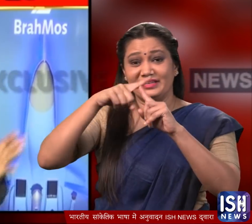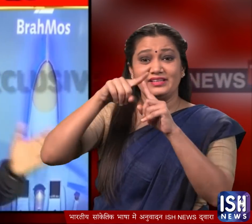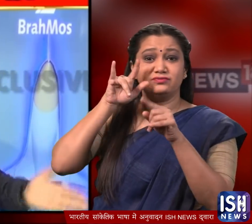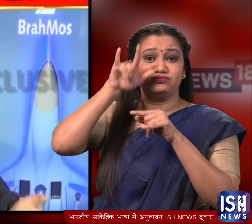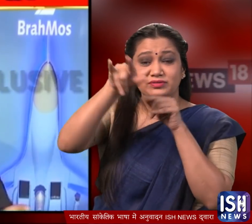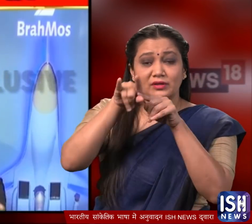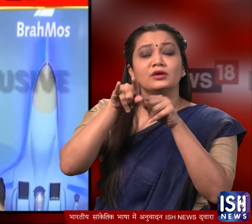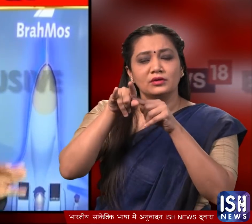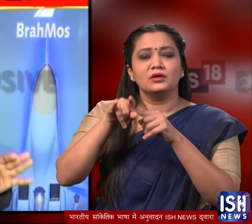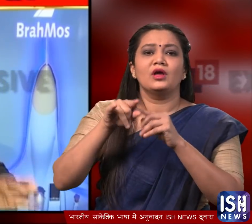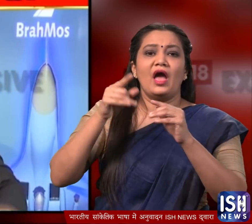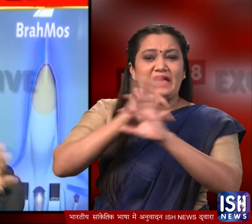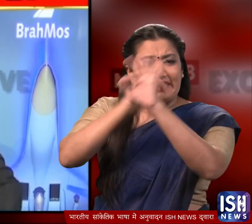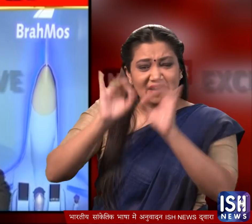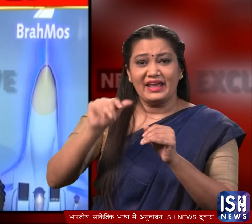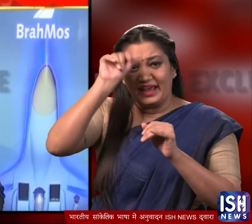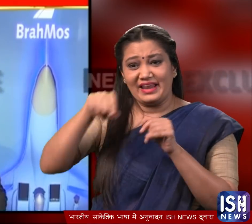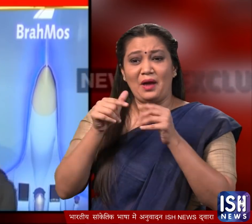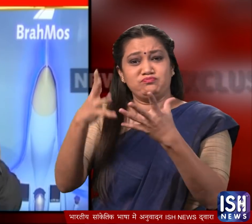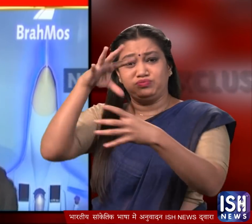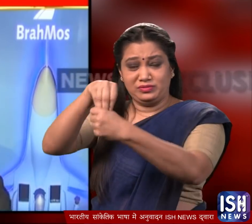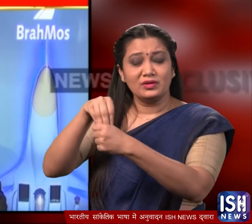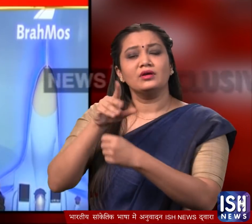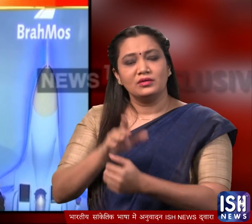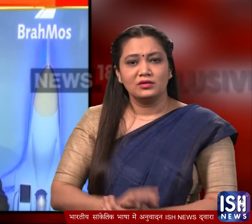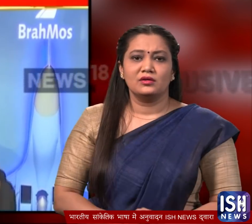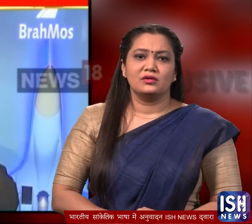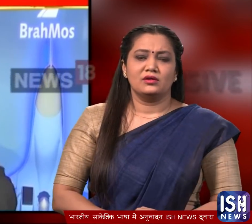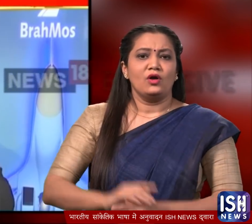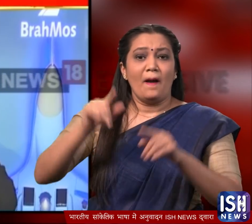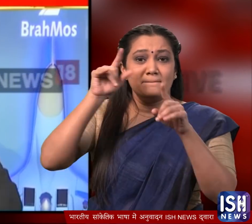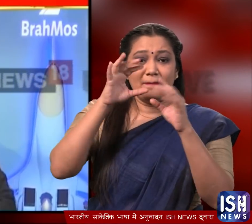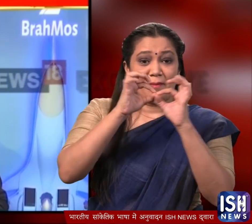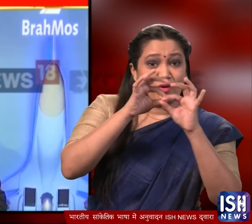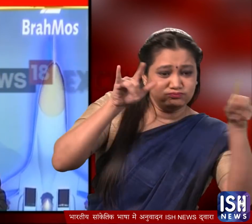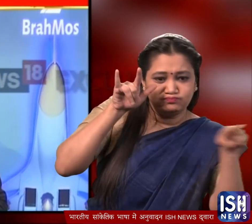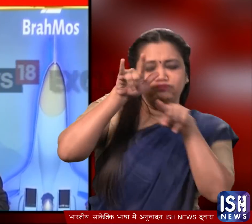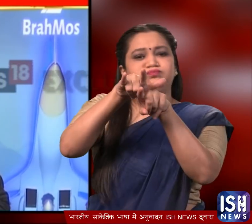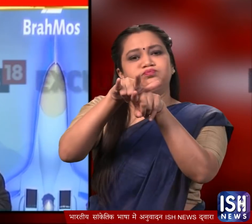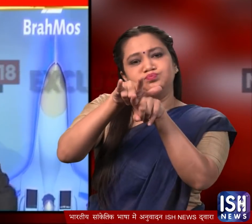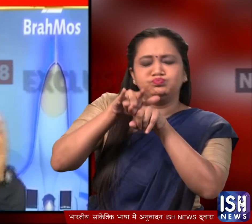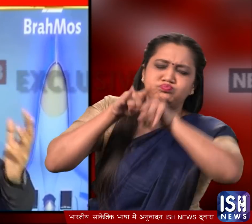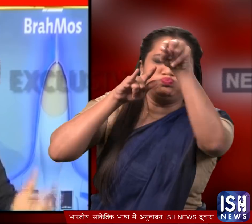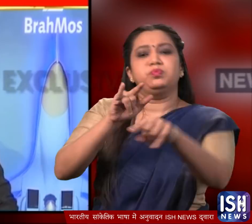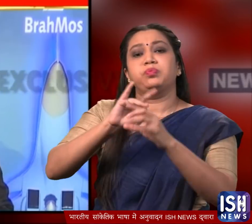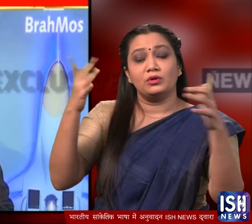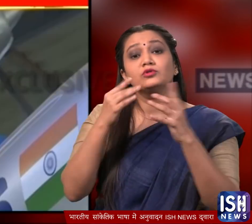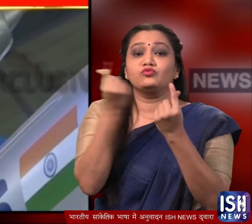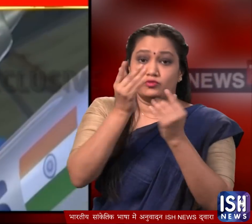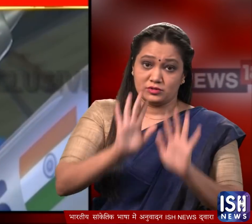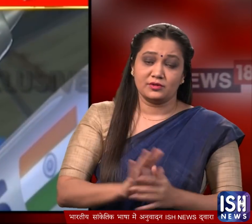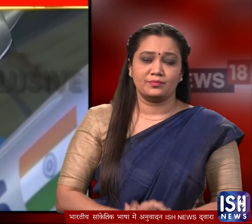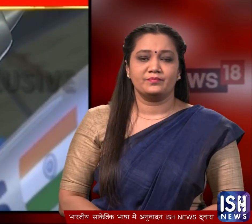जो तेजस हैं, जब ये भारतीय वायुसेना में शामिल होंगे तो उस वक्त ब्रह्मोस भी जो है उनके साथ उसका हिस्सा